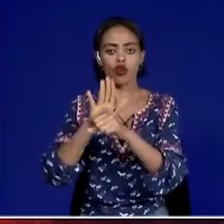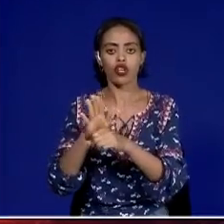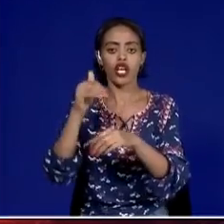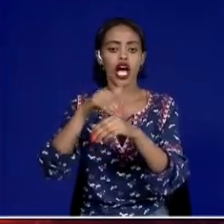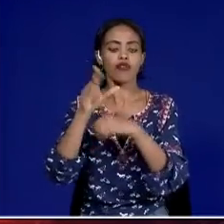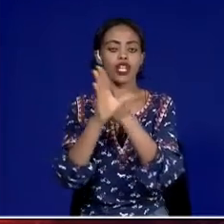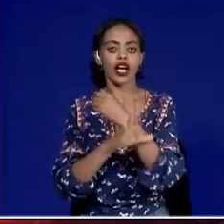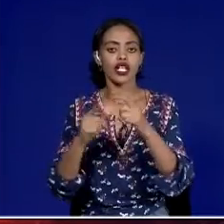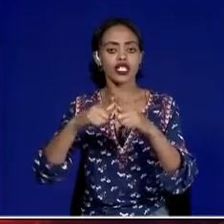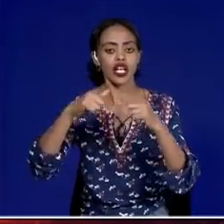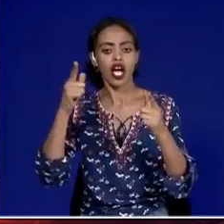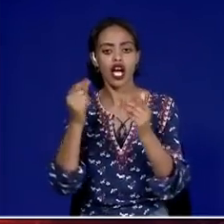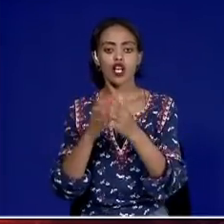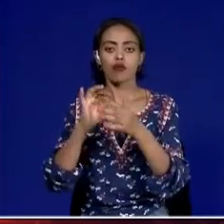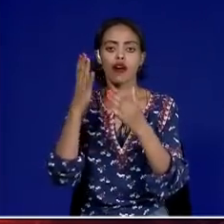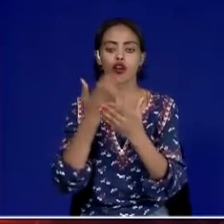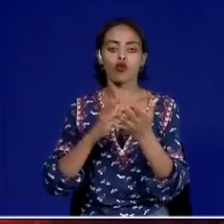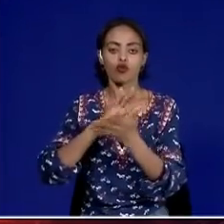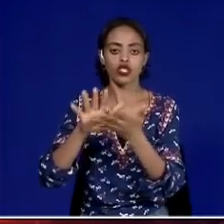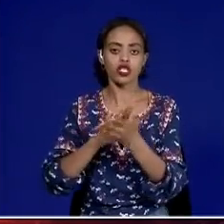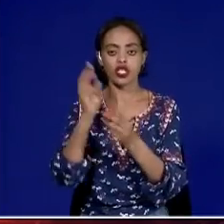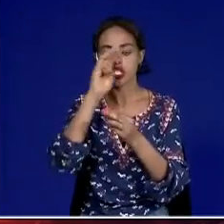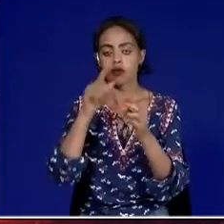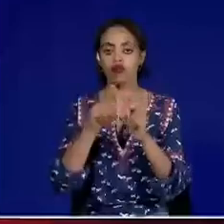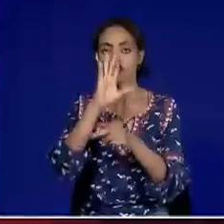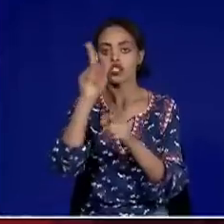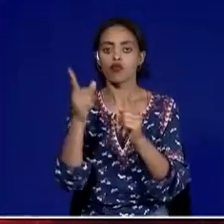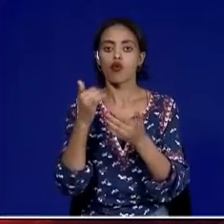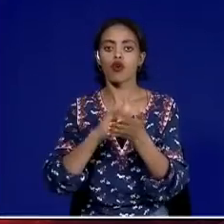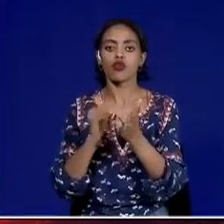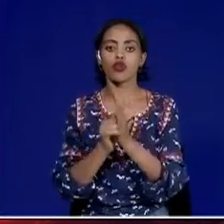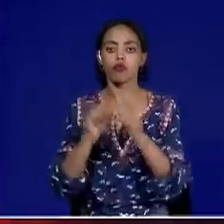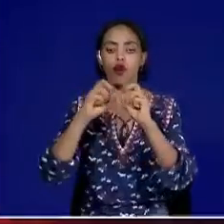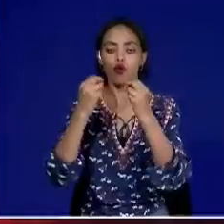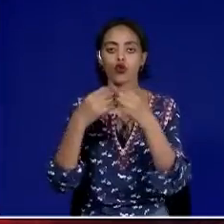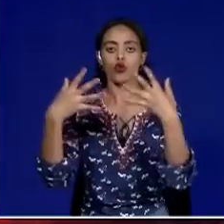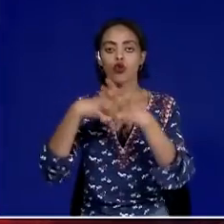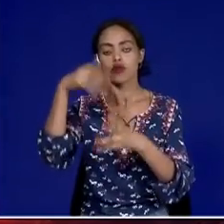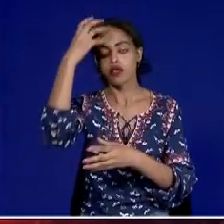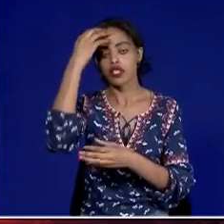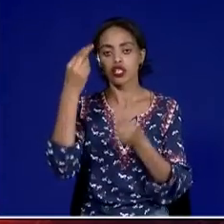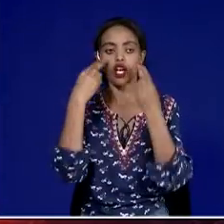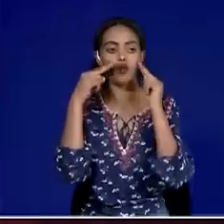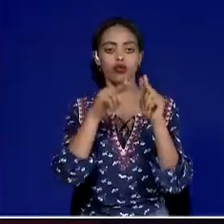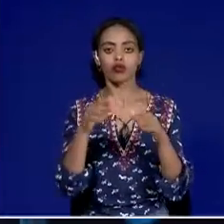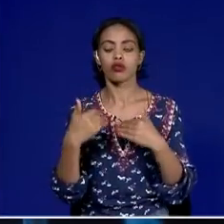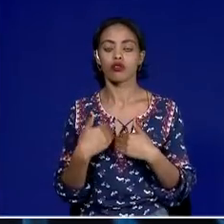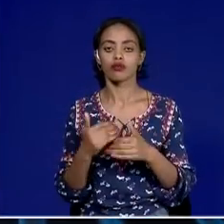ኣብቲ ሃገር ዝለዓለ ማሕበረ ቁጠባዊ ፀገም ክፈጥር ዝገብር ምዃኑ ድማ ውድብ ሕቡራት መንግስትታት ኣመልኪቱ ኣሎ።